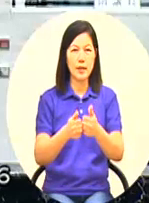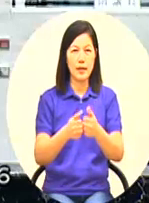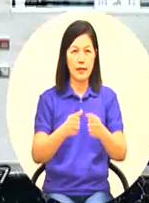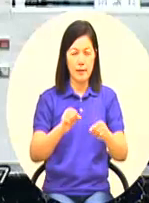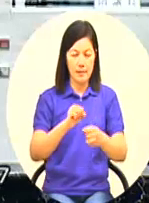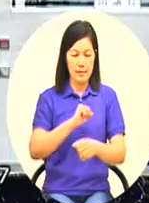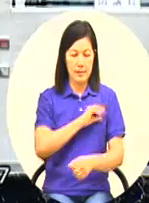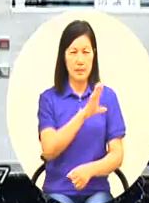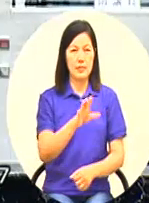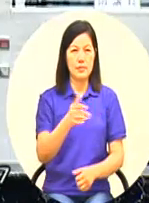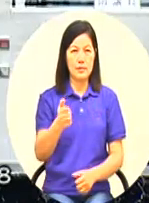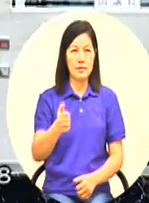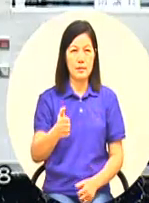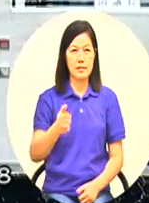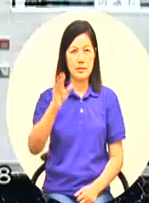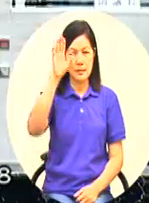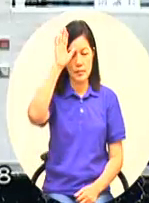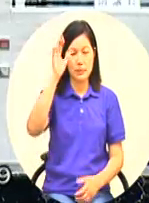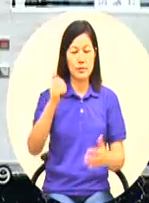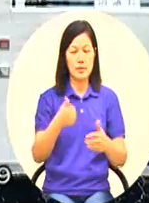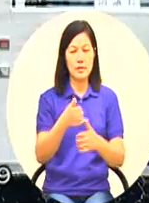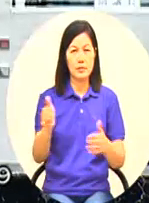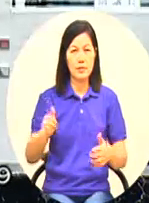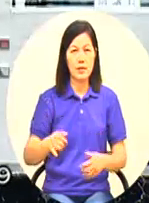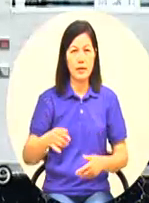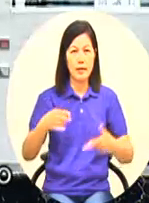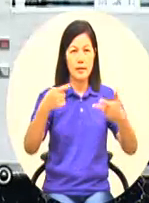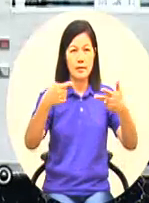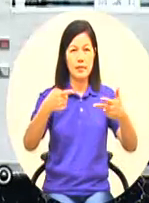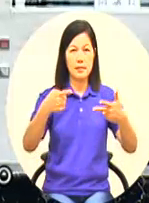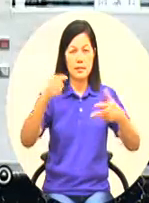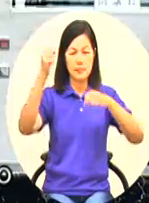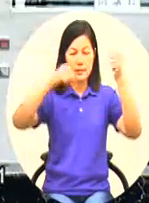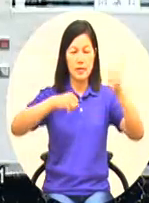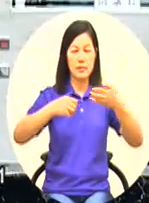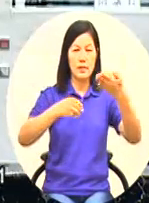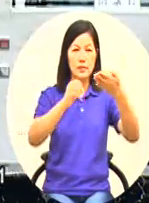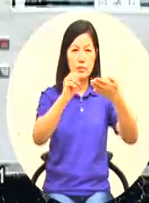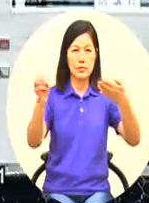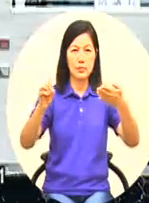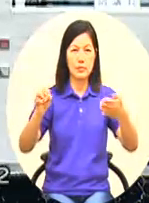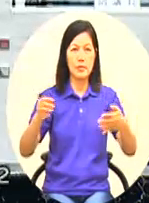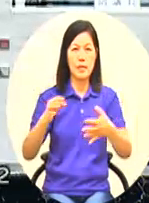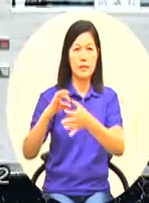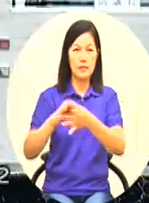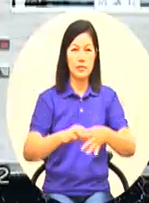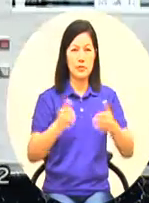谢谢苏彦成苏议员，下星期一上午9点继续开会，散会。